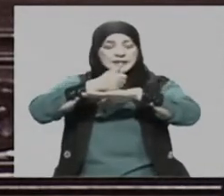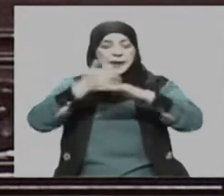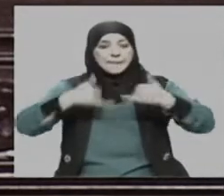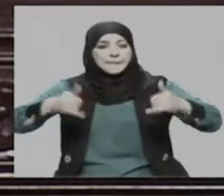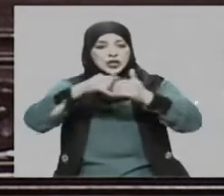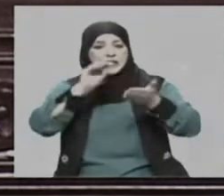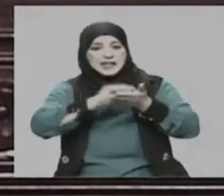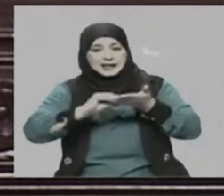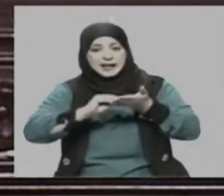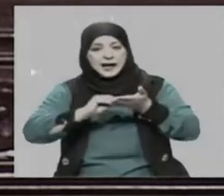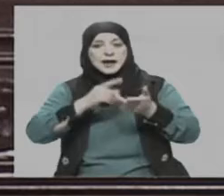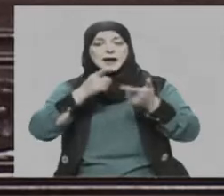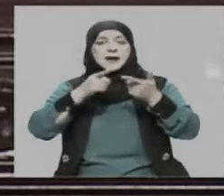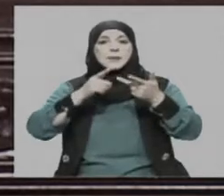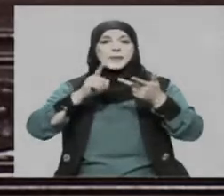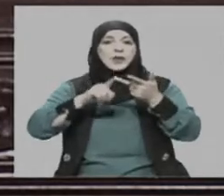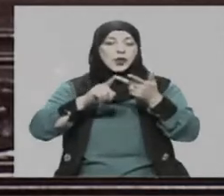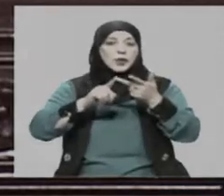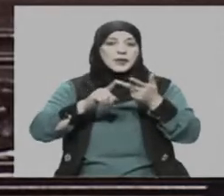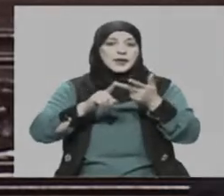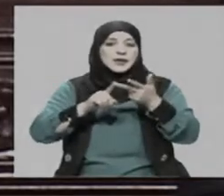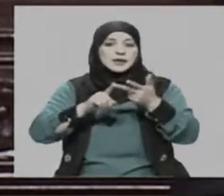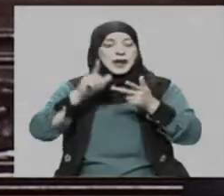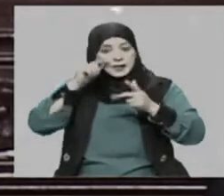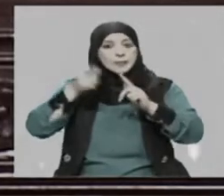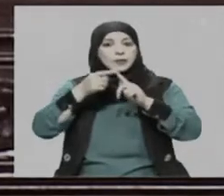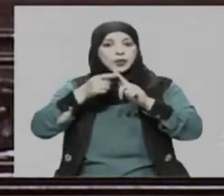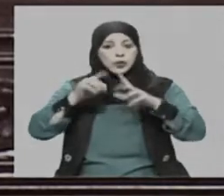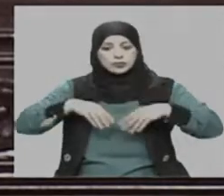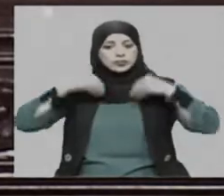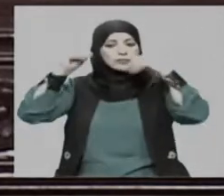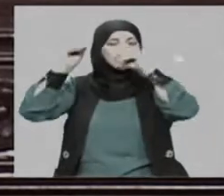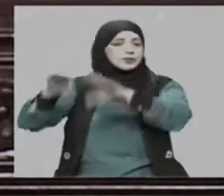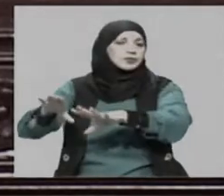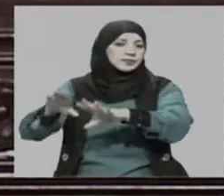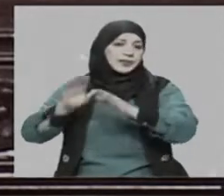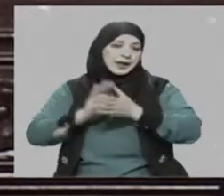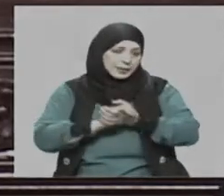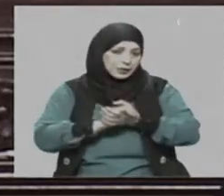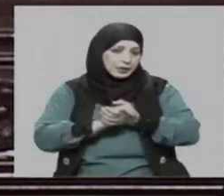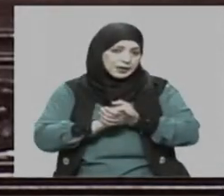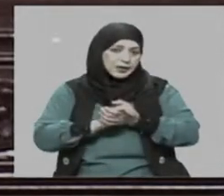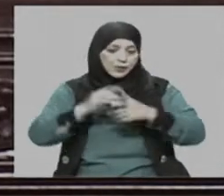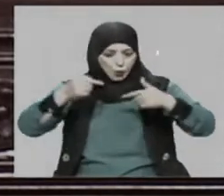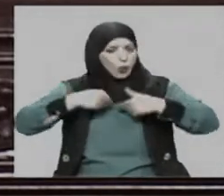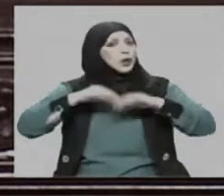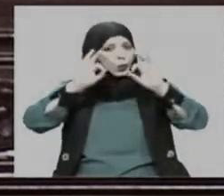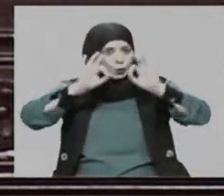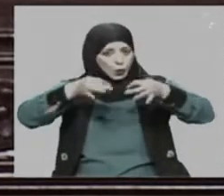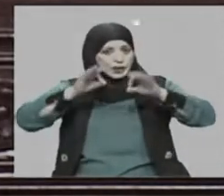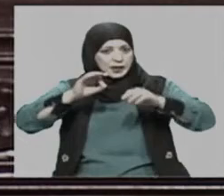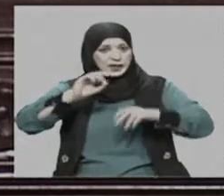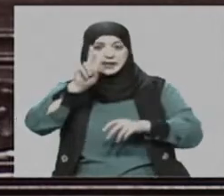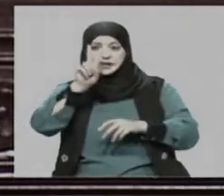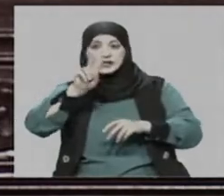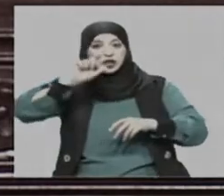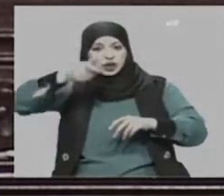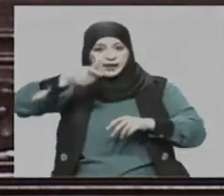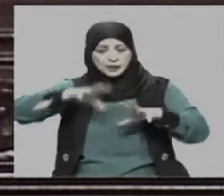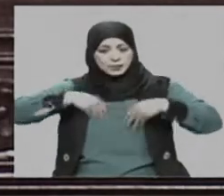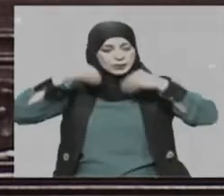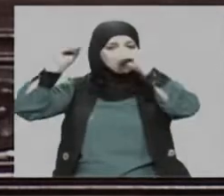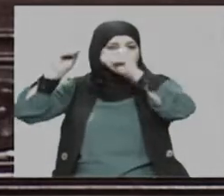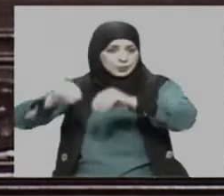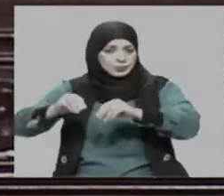أو في مجلس إدارة شركات، تتخلى عن المسؤولية. وهذا اللي قمت به، وعندي شهري باش